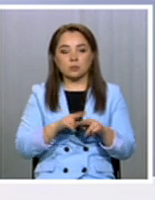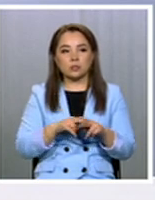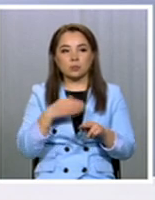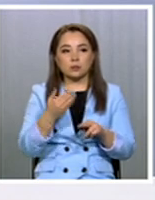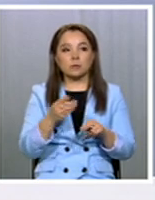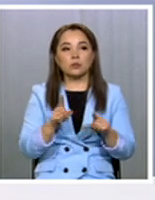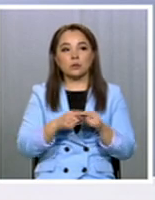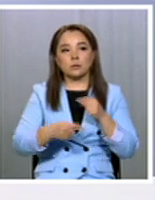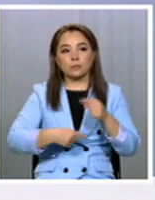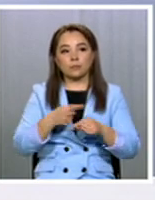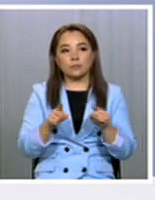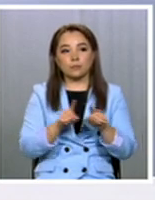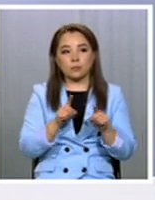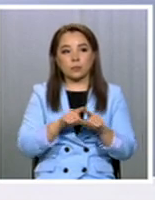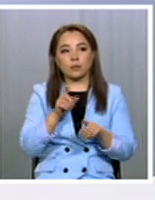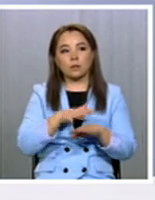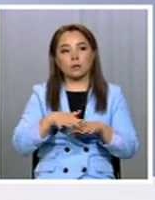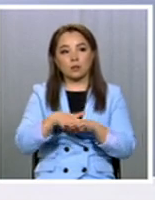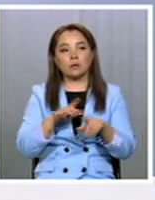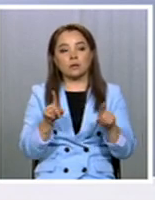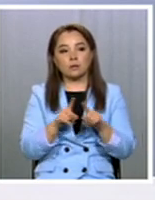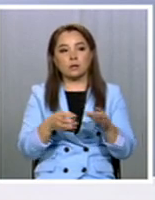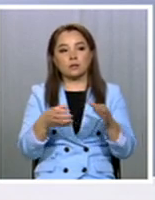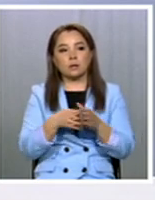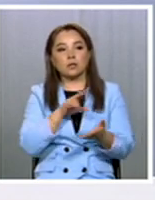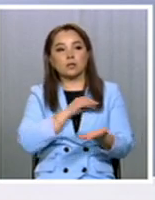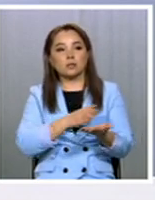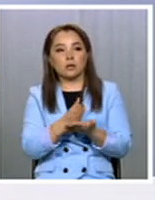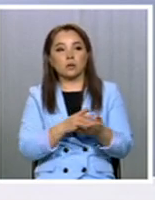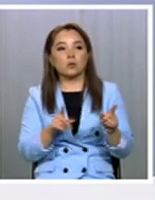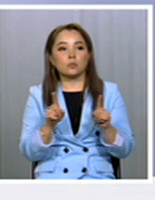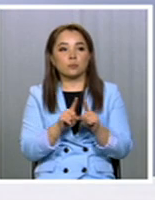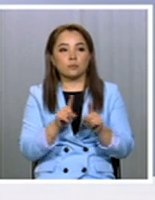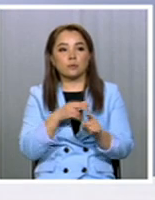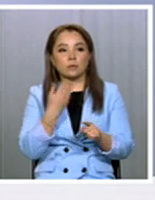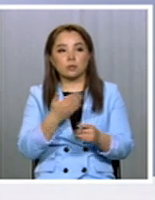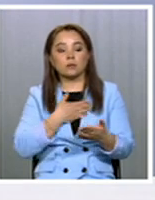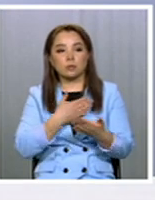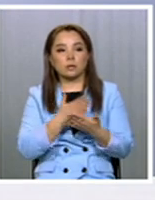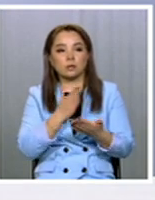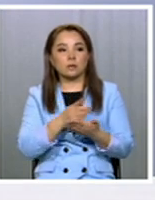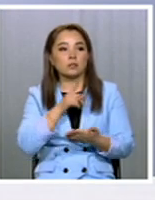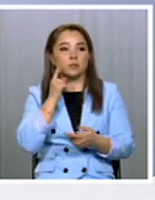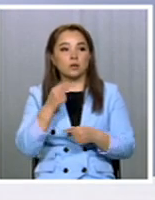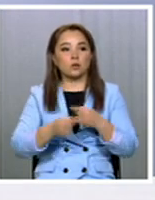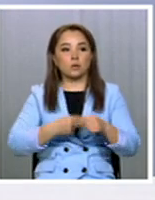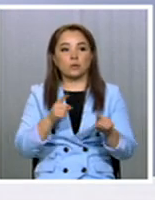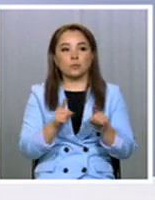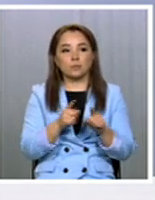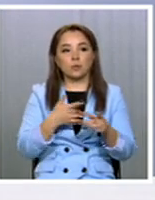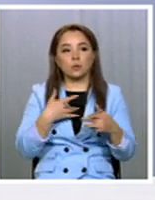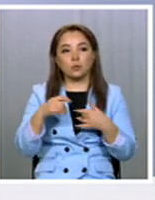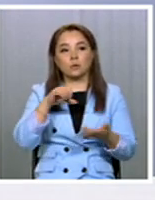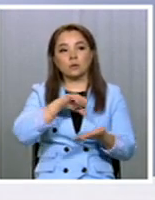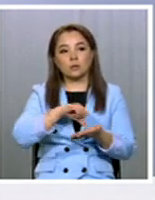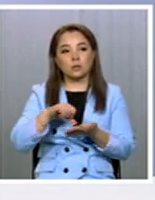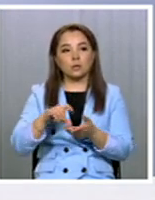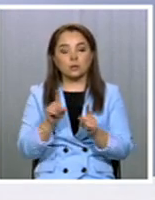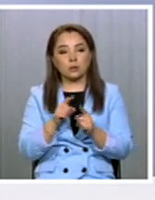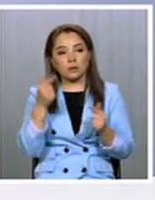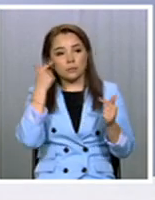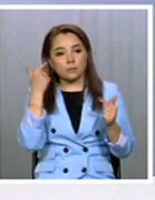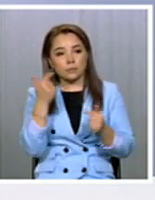ретінде халық ағарту жүйесінде қызмет істей жүріп, жас ұрпақты өнерге, білімге,